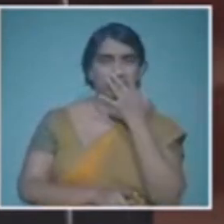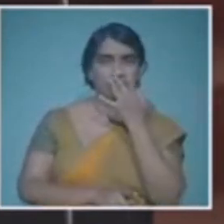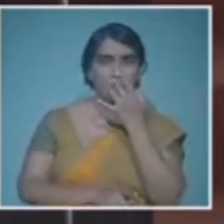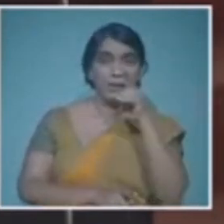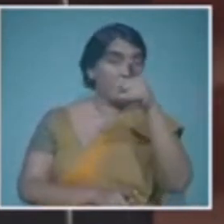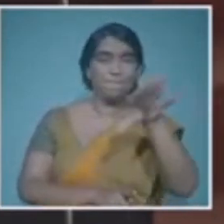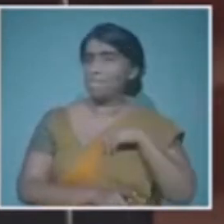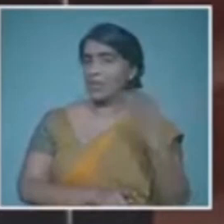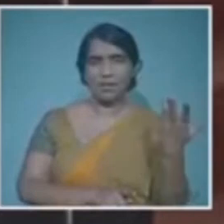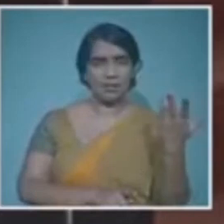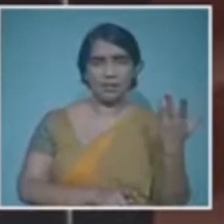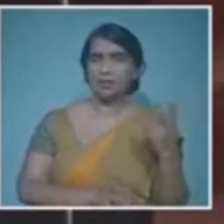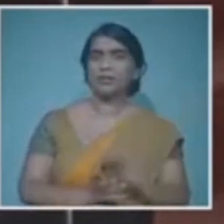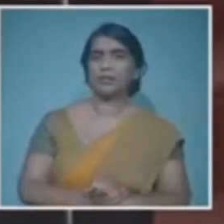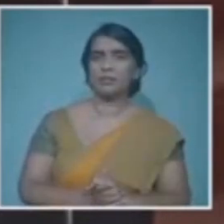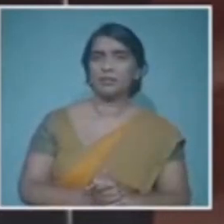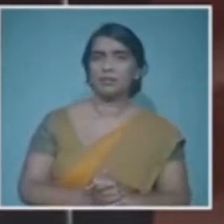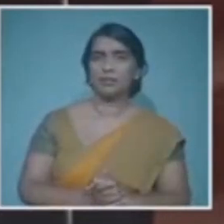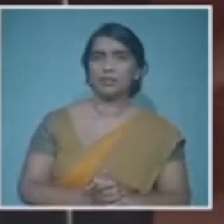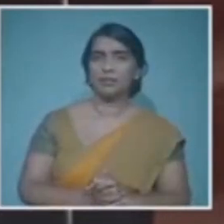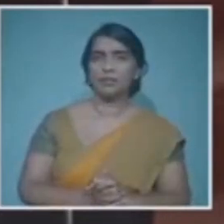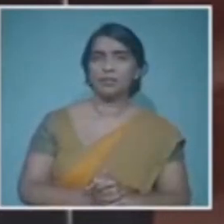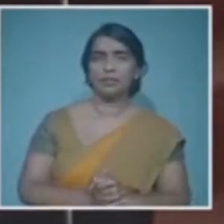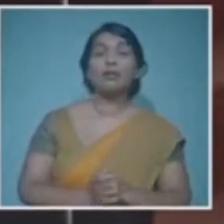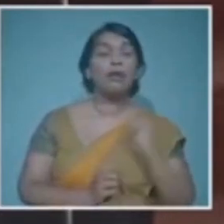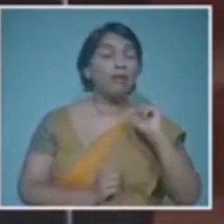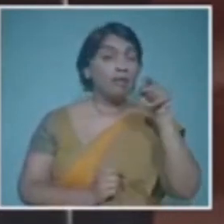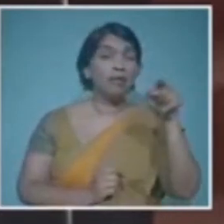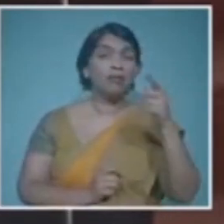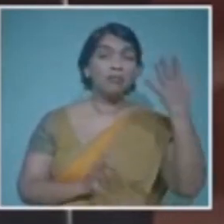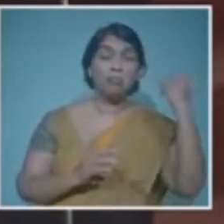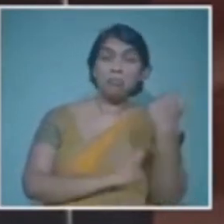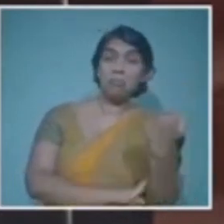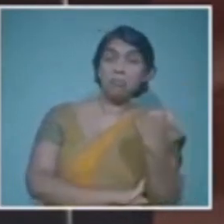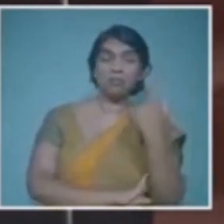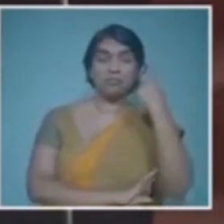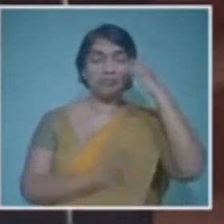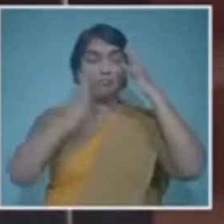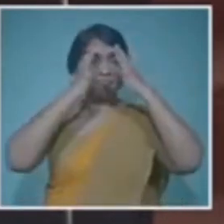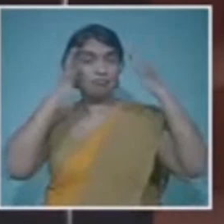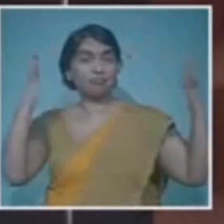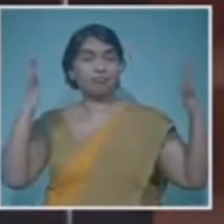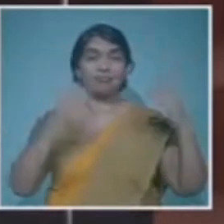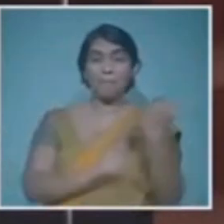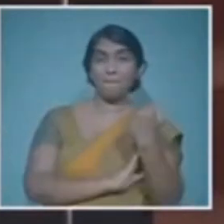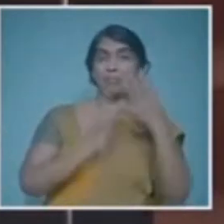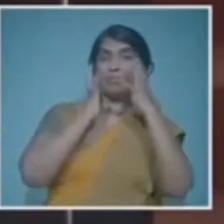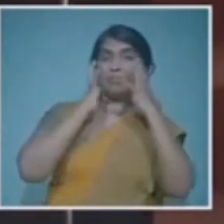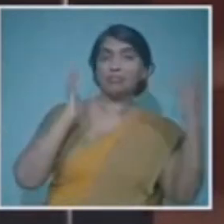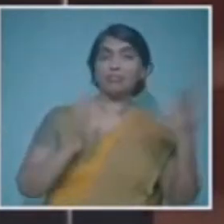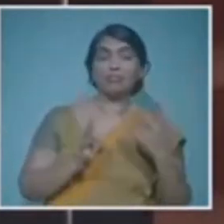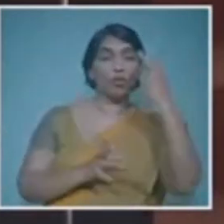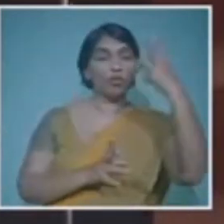ඔබතුමා පිළිගත්තේ නැහැ. ඔබතුමා පිළිගත්තේ නැහැ. මොකද ඔබතුමා ඒ කාලේ බලෙන් බත් වෙලා හිටියේ. ඔළුව බලෙන් බත් වෙලා හිටියේ. අපිට